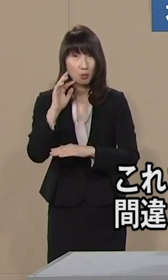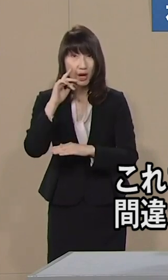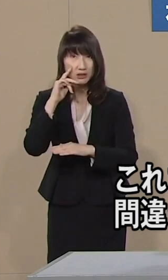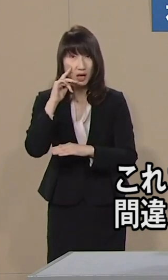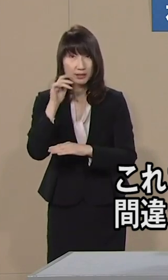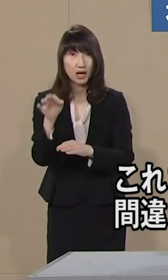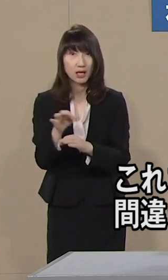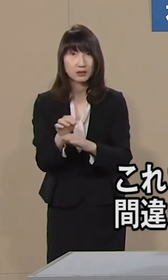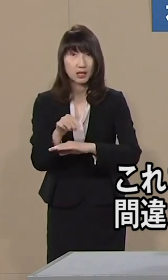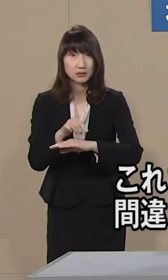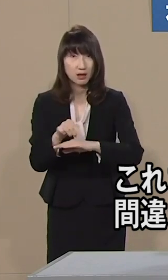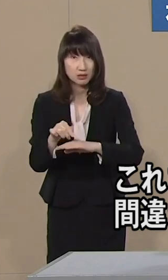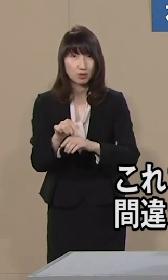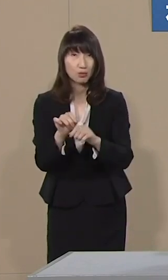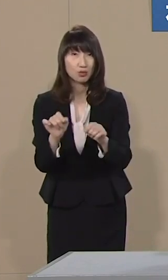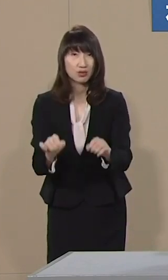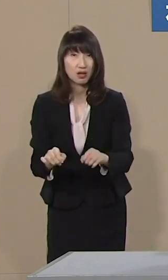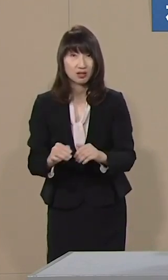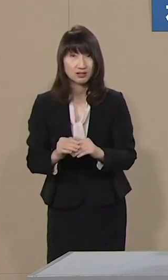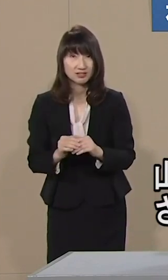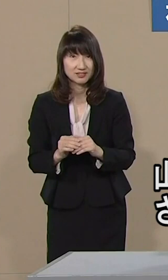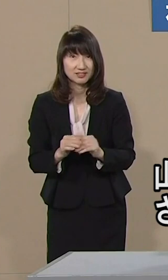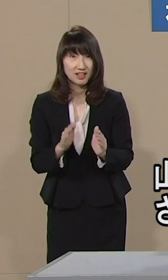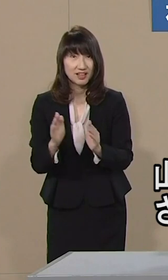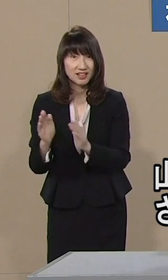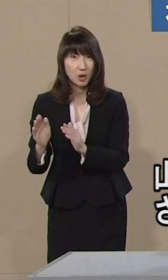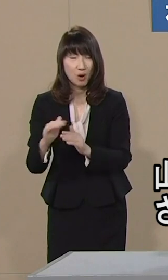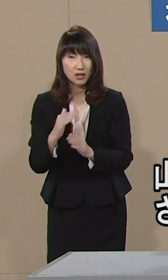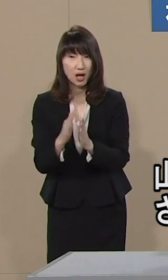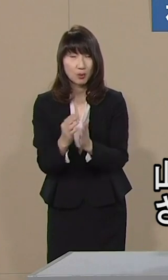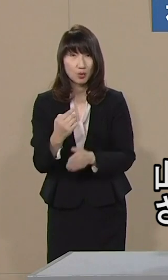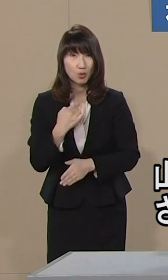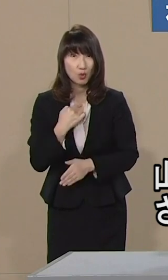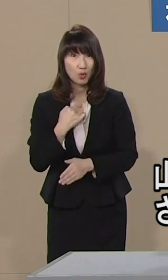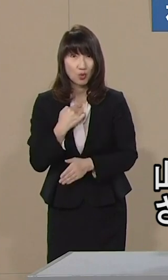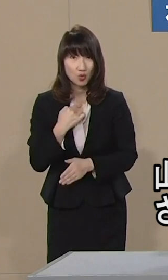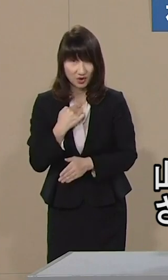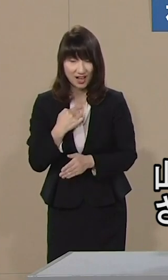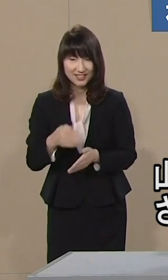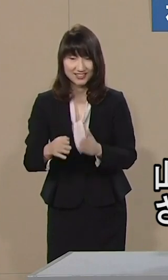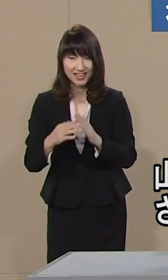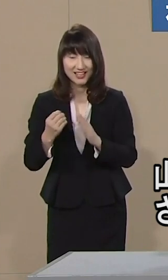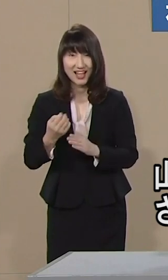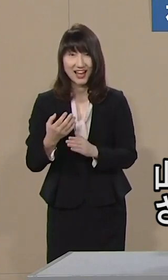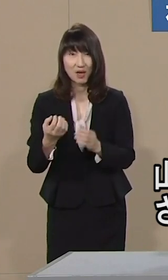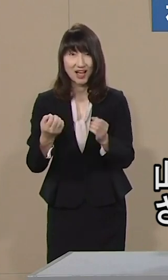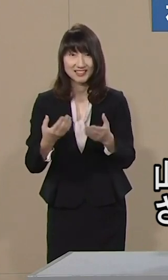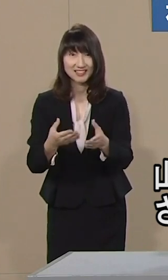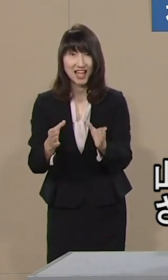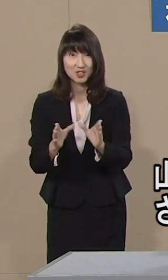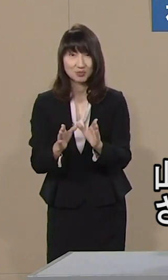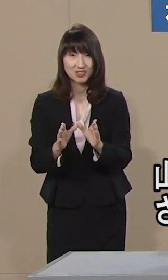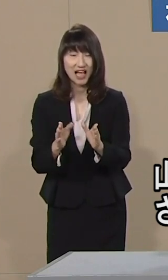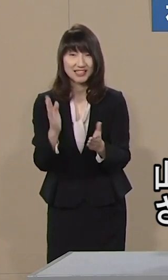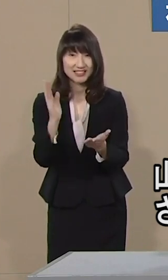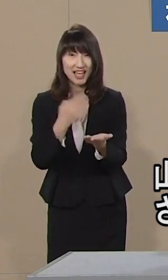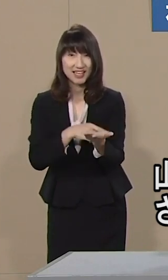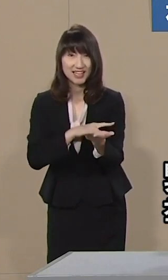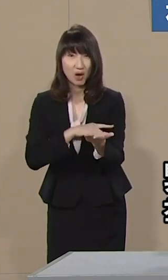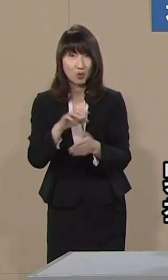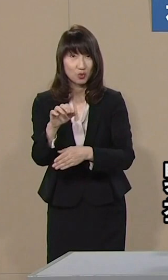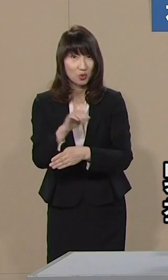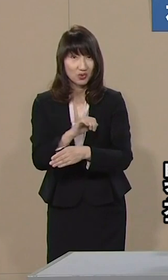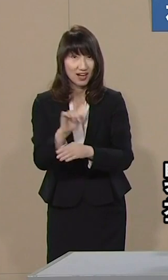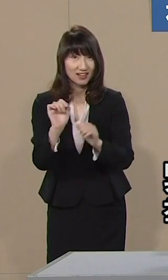構造上の問題ですでは山本太郎が立ち上げた例は新選組先々政権を取ったら何をする